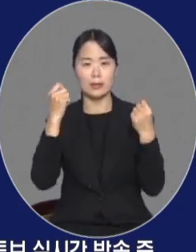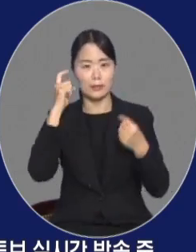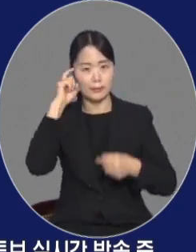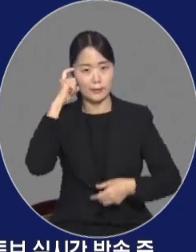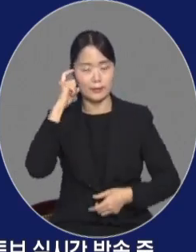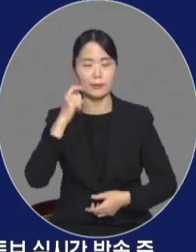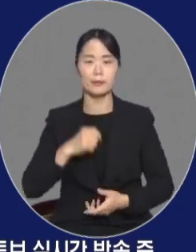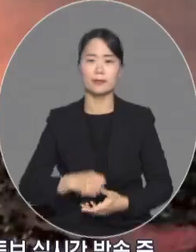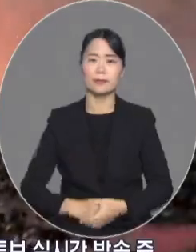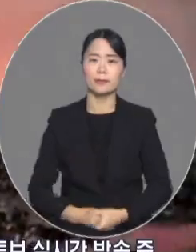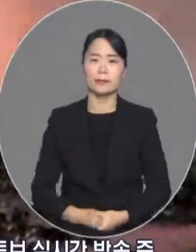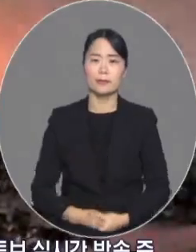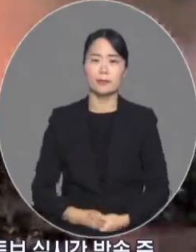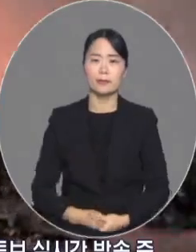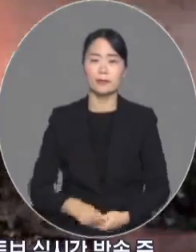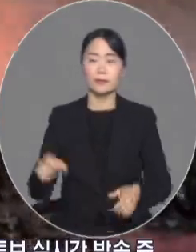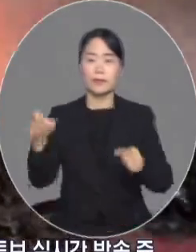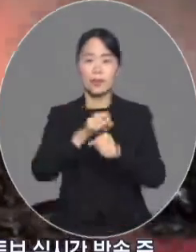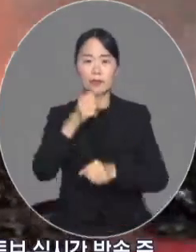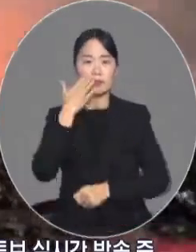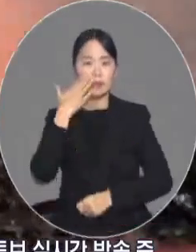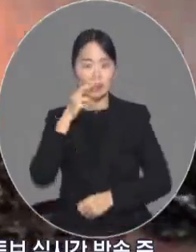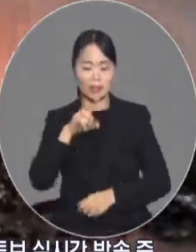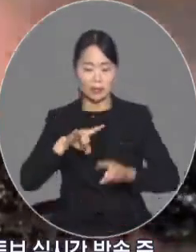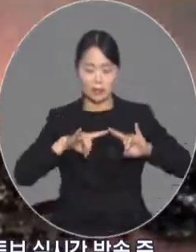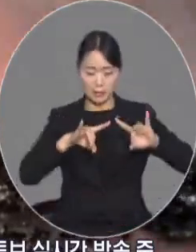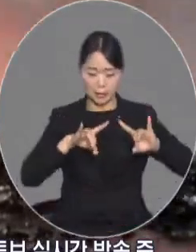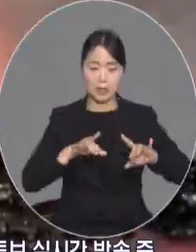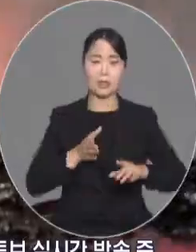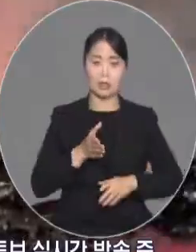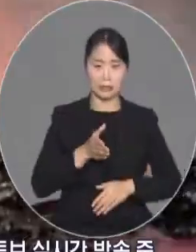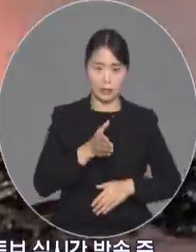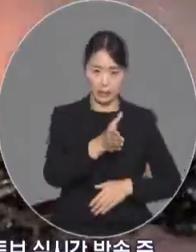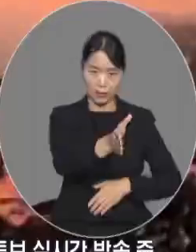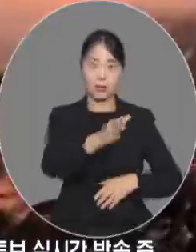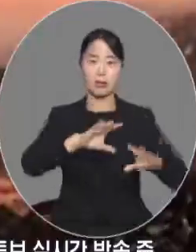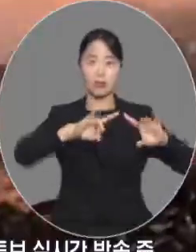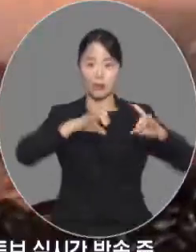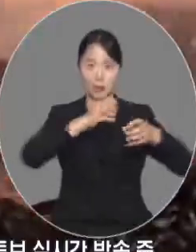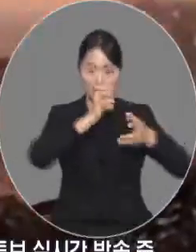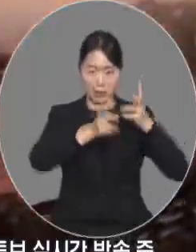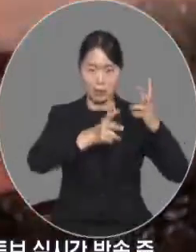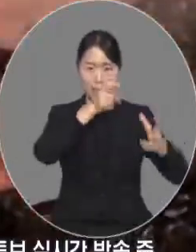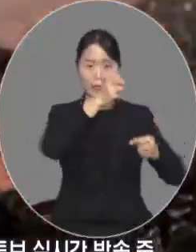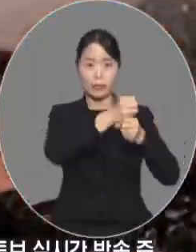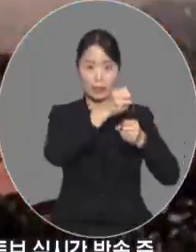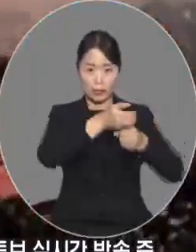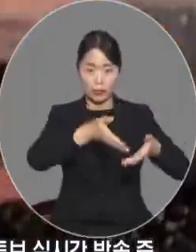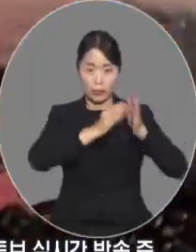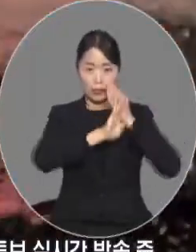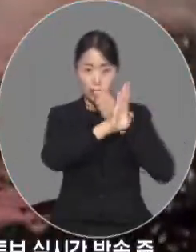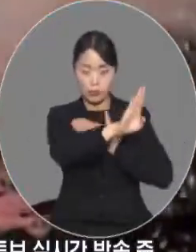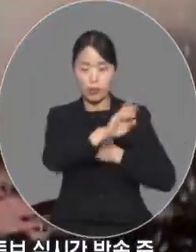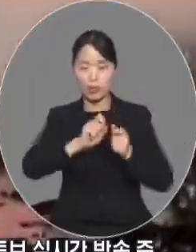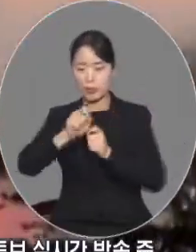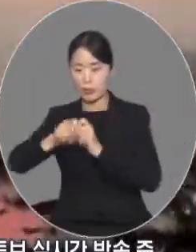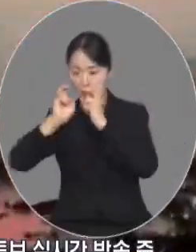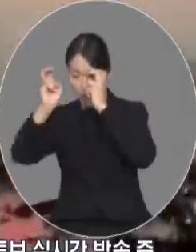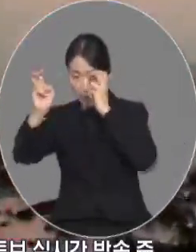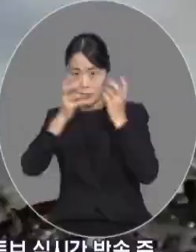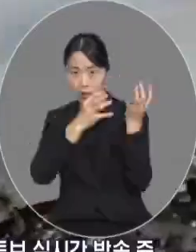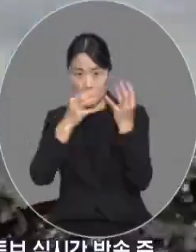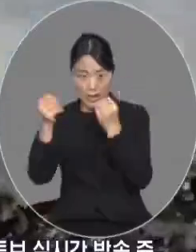예상됩니다. 특히 울산은 전기차 생산 공장이 들어서고 관련 협력업체가 많아 더 많은